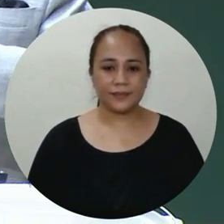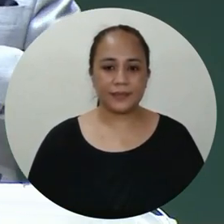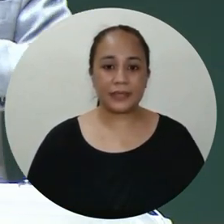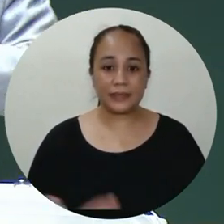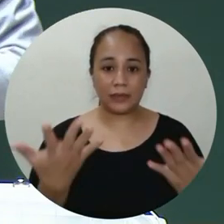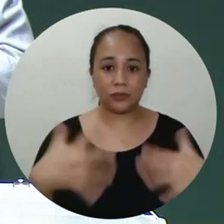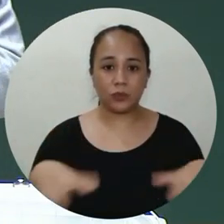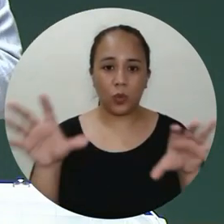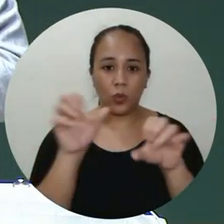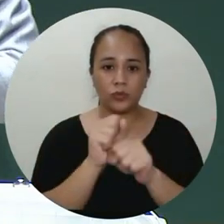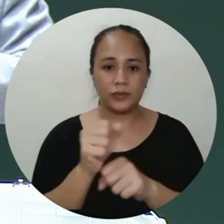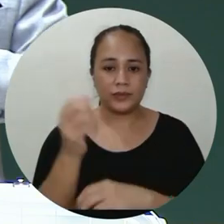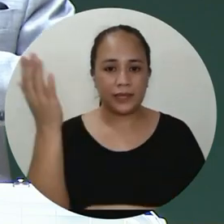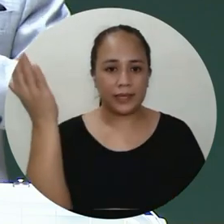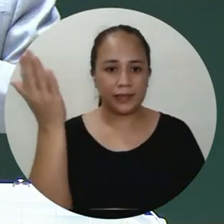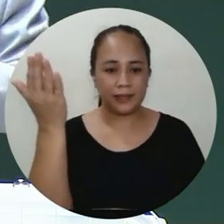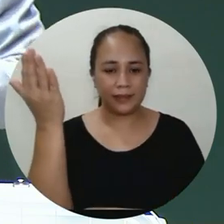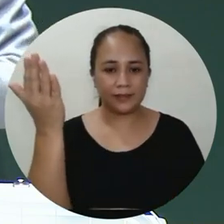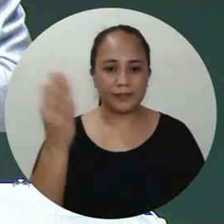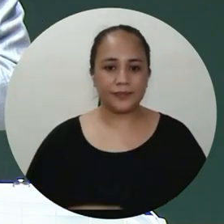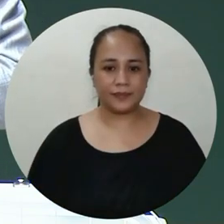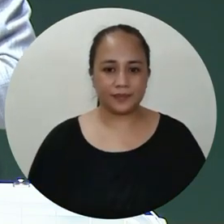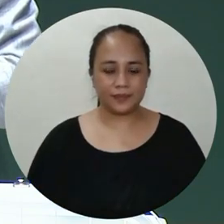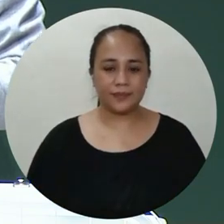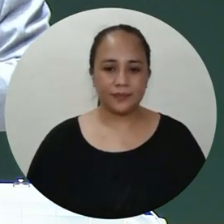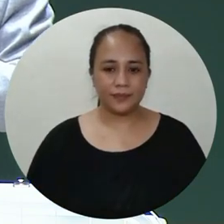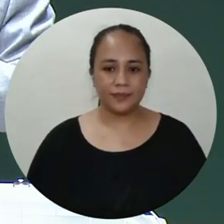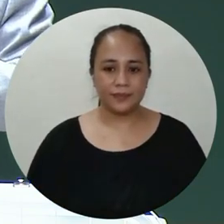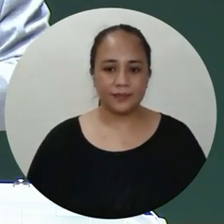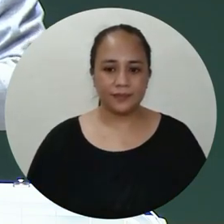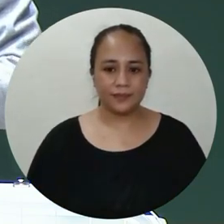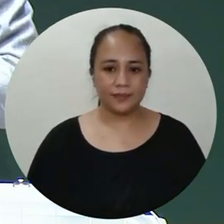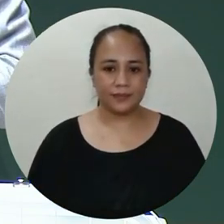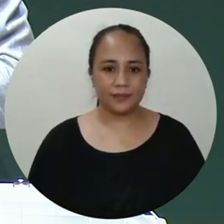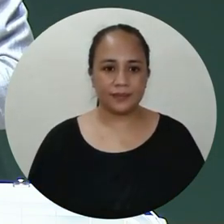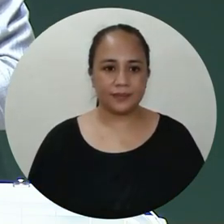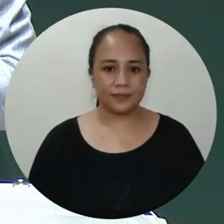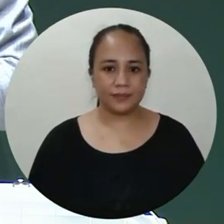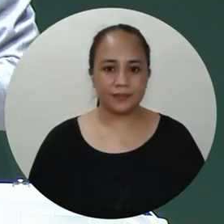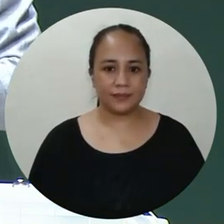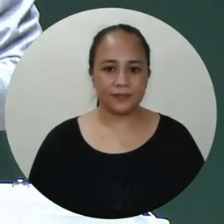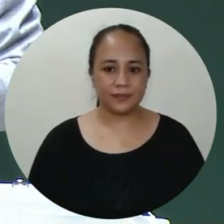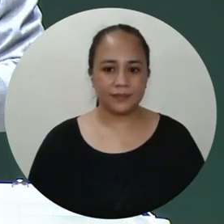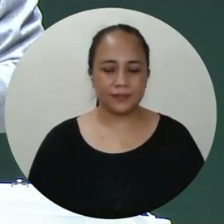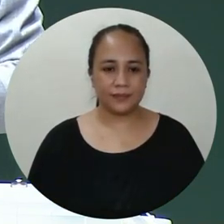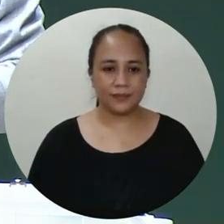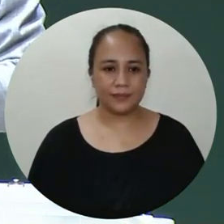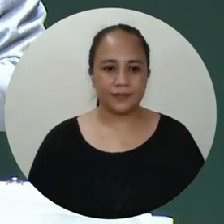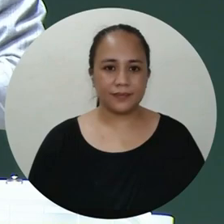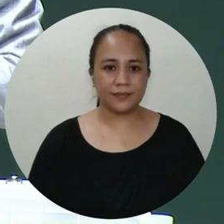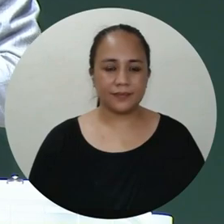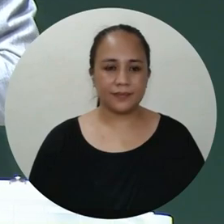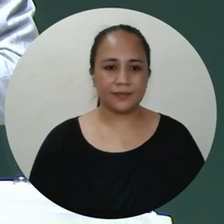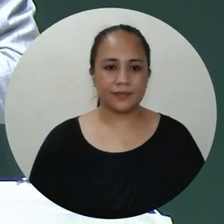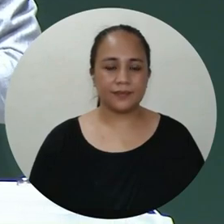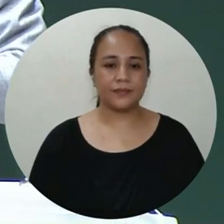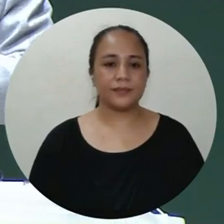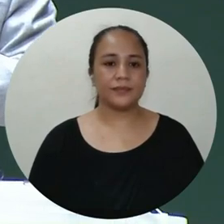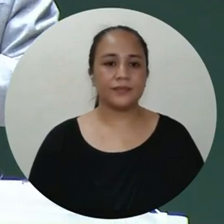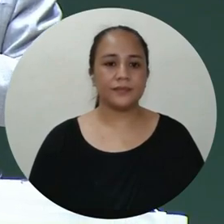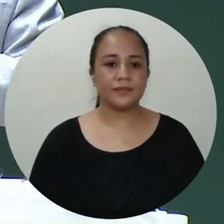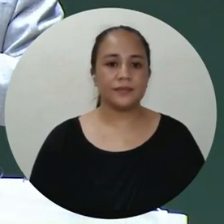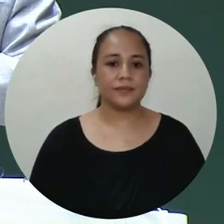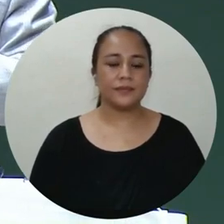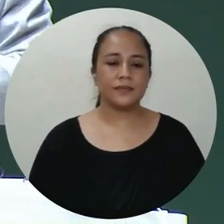lecture. 네, 지난 그 개강 때는 양이 좀 많아가지고 제가 말을 빨리 했더니